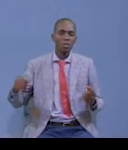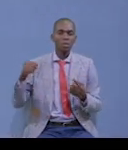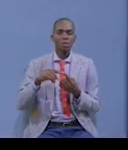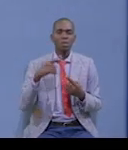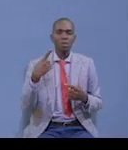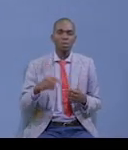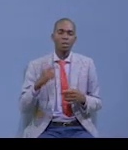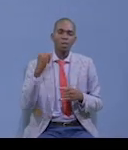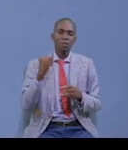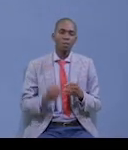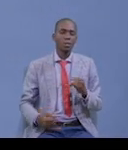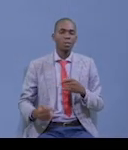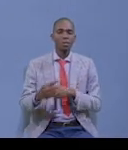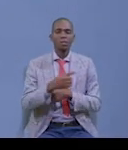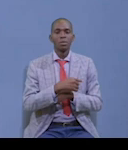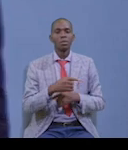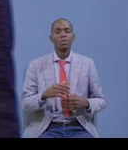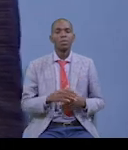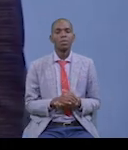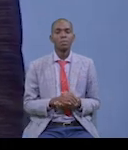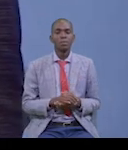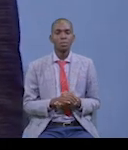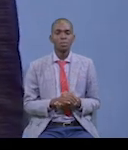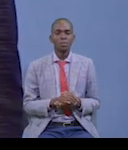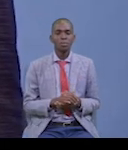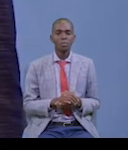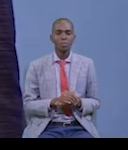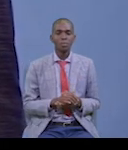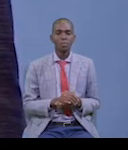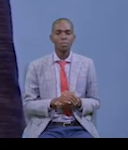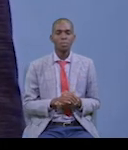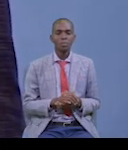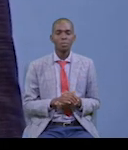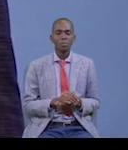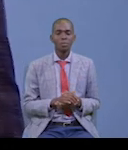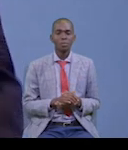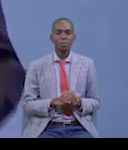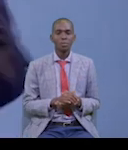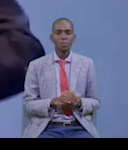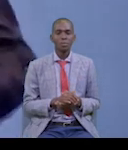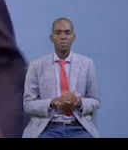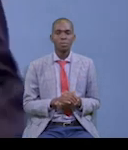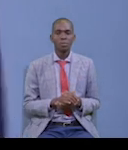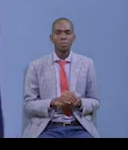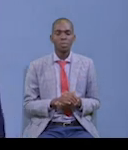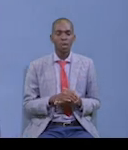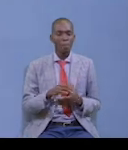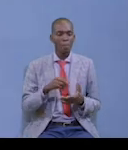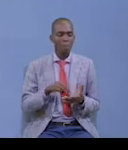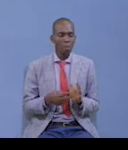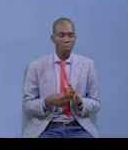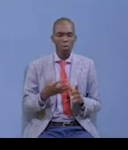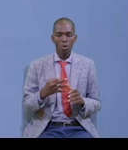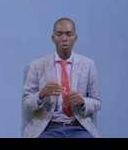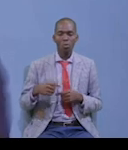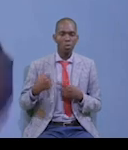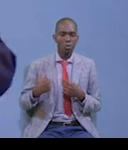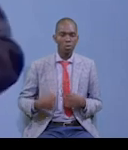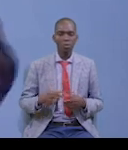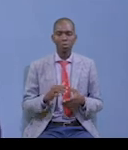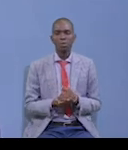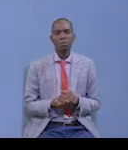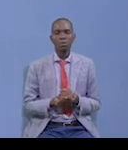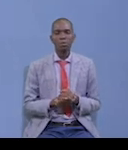final day. అంత్య దినము వరకు ఉద్దేశపూర్వకముగా ప్రభువును వెంబడించుట. purpose of heart. మన యొక్క ఉద్దేశం